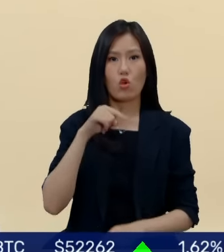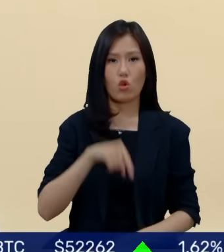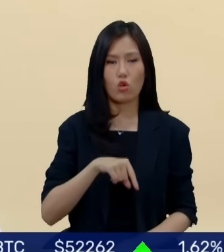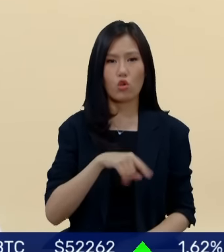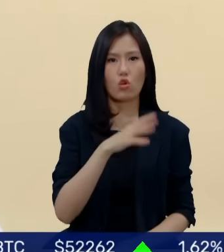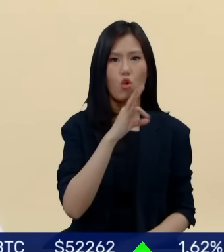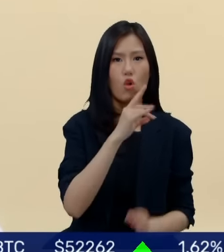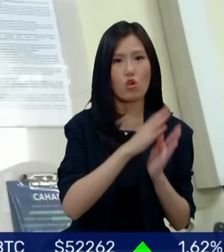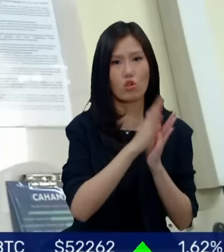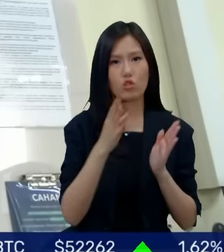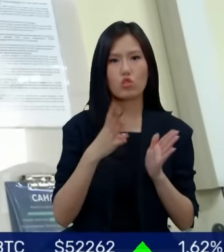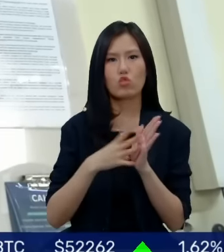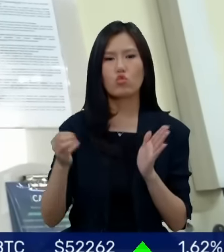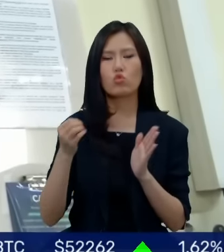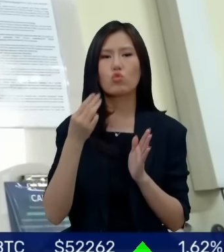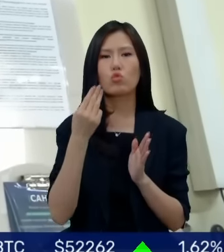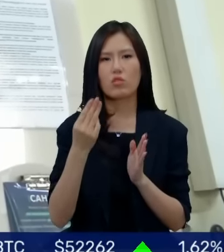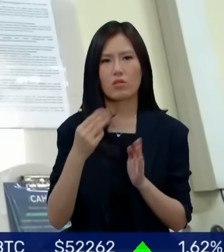хэрэгслийг бүртгэлээс хассан байдалтай.